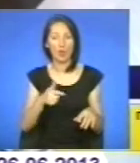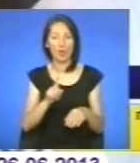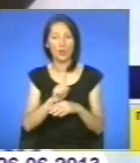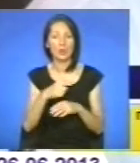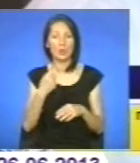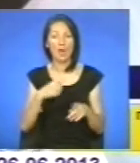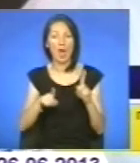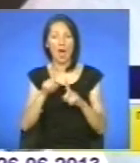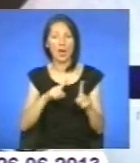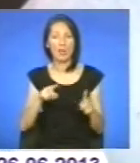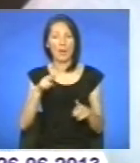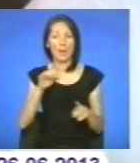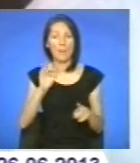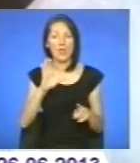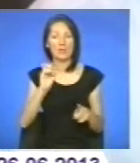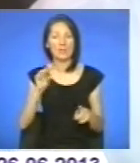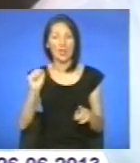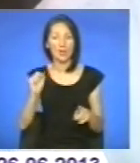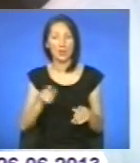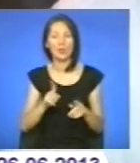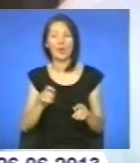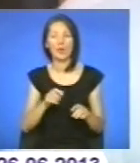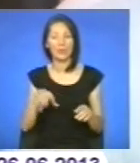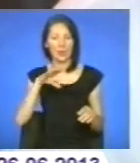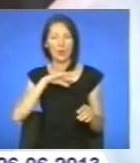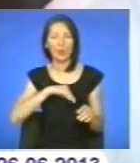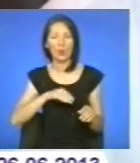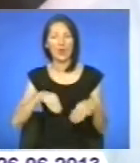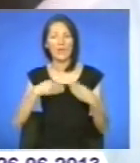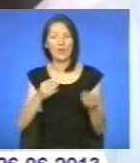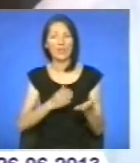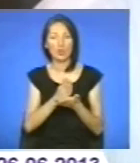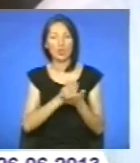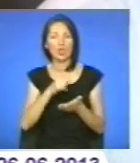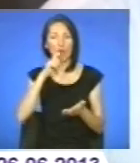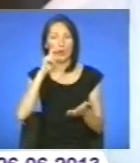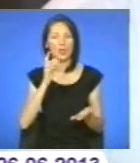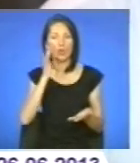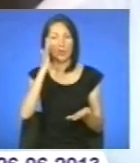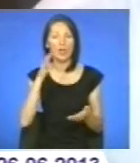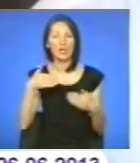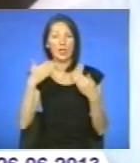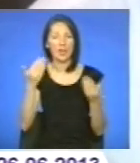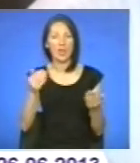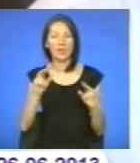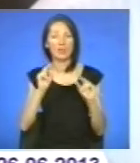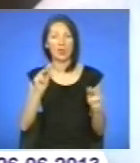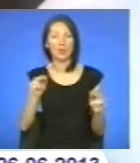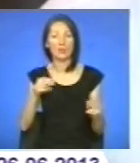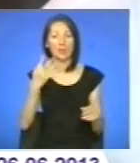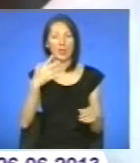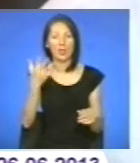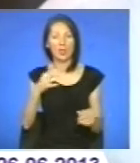Євгеновича за нескореність духу, віддане служіння українській національній ідеї та з нагоди 45-річчя від дня